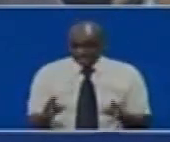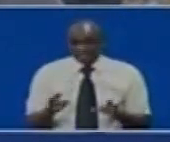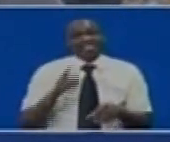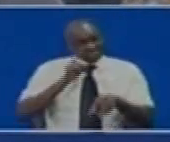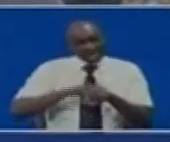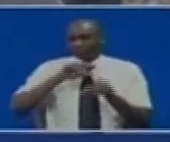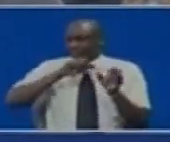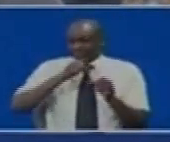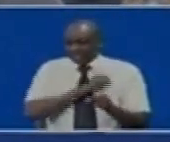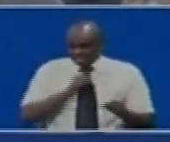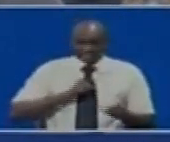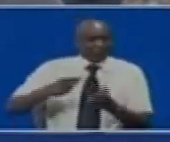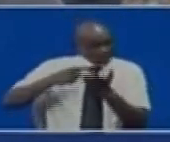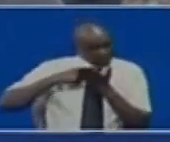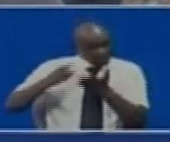bunge la Kisii